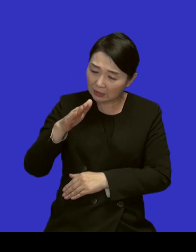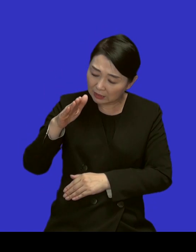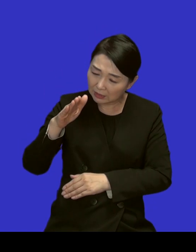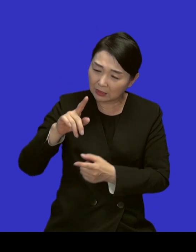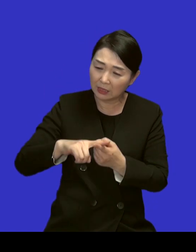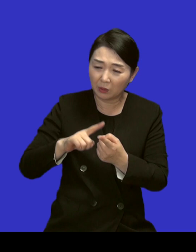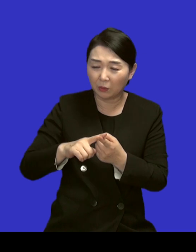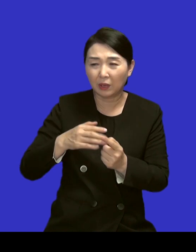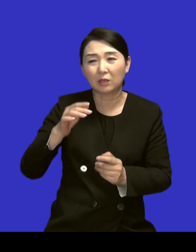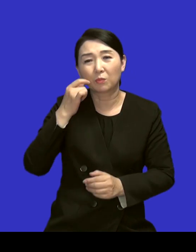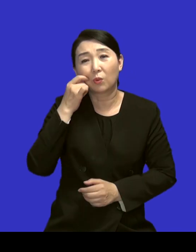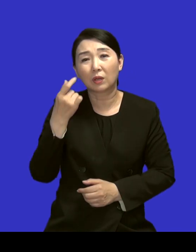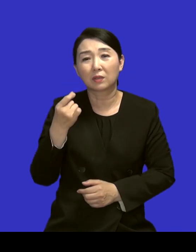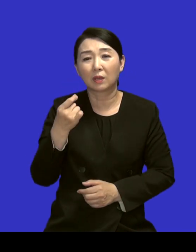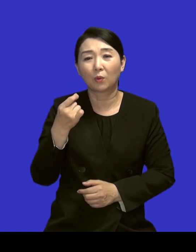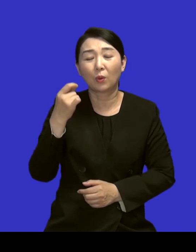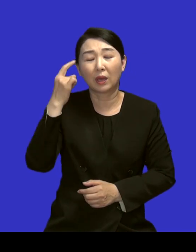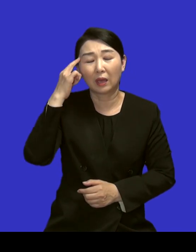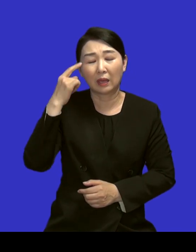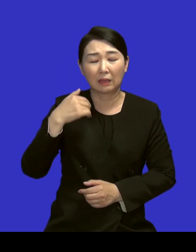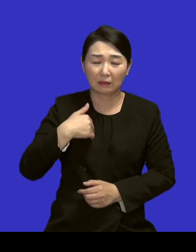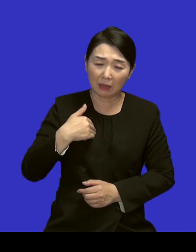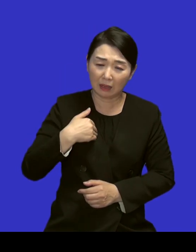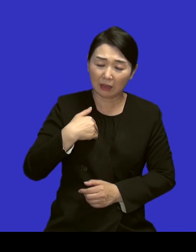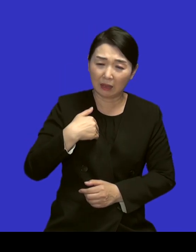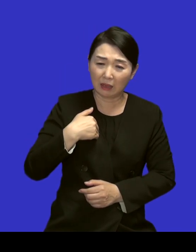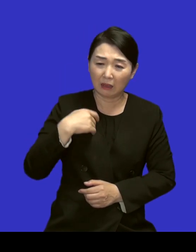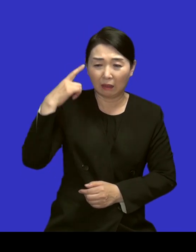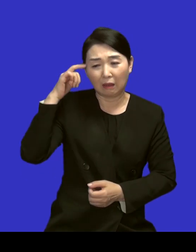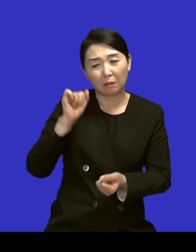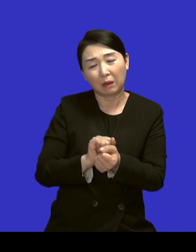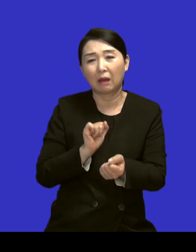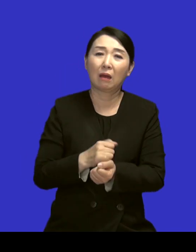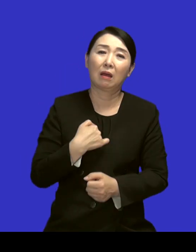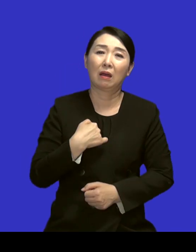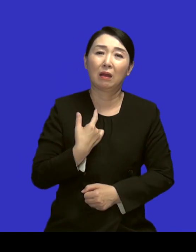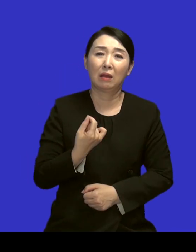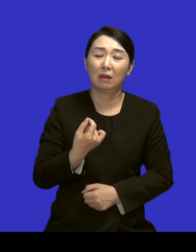제가 꼴통이에요. 제가 할 수 있는 길이 아닌 것 같아요.